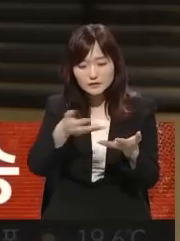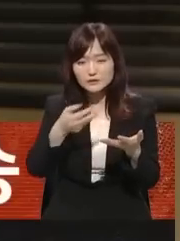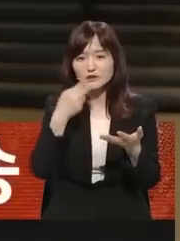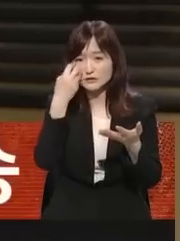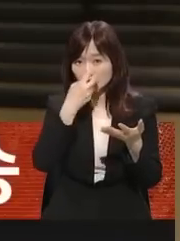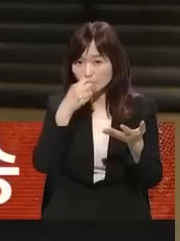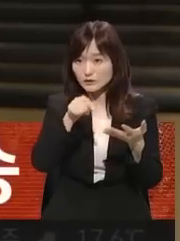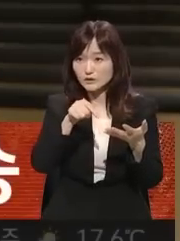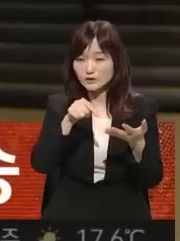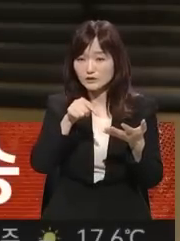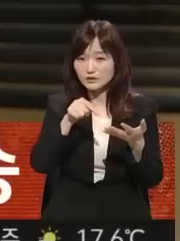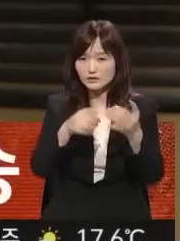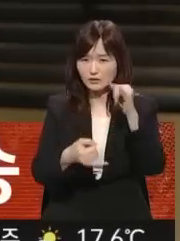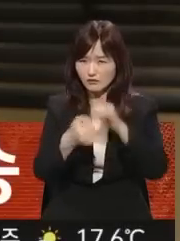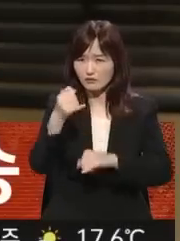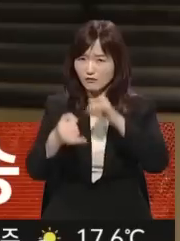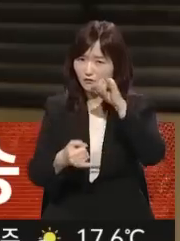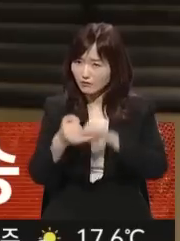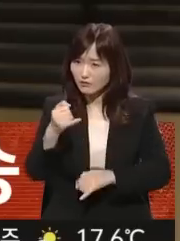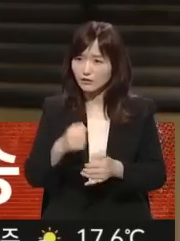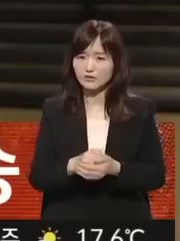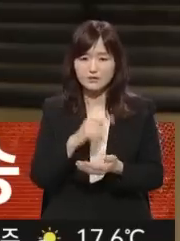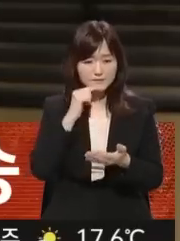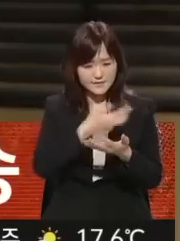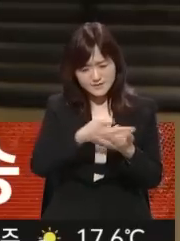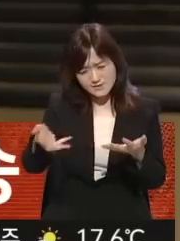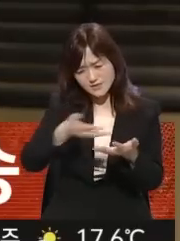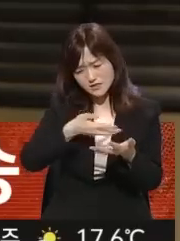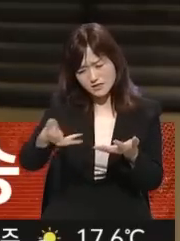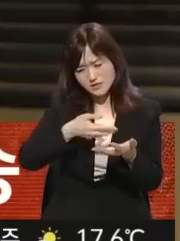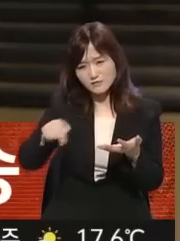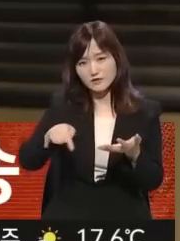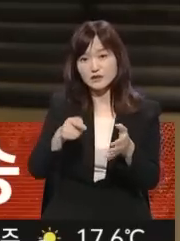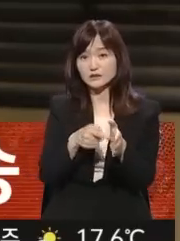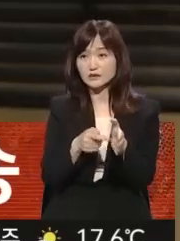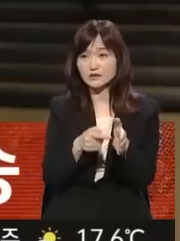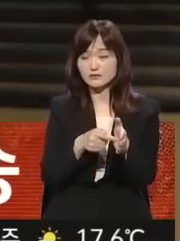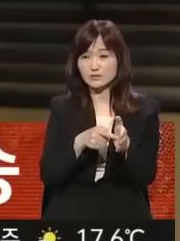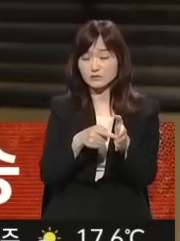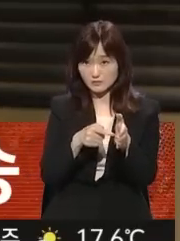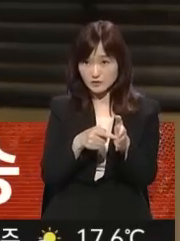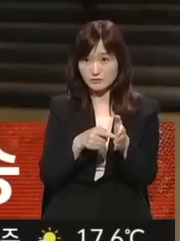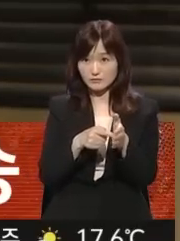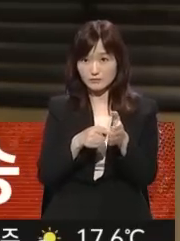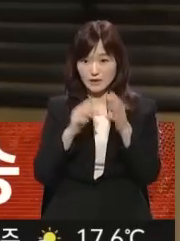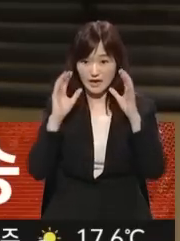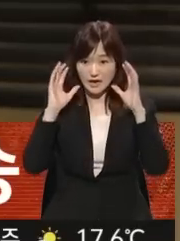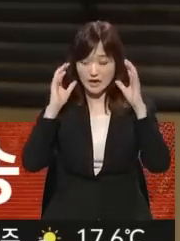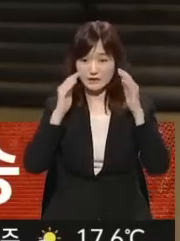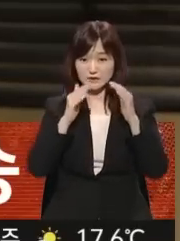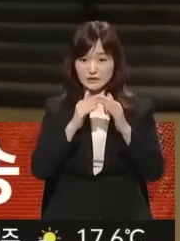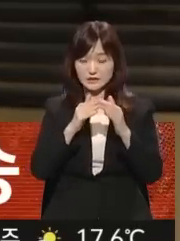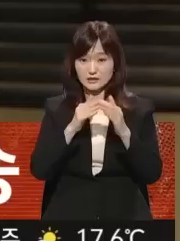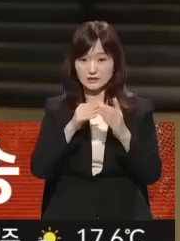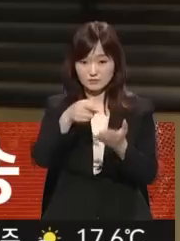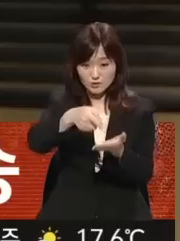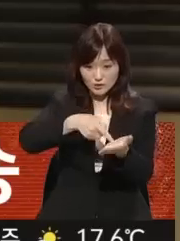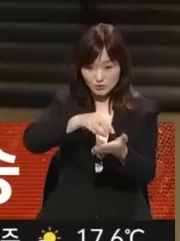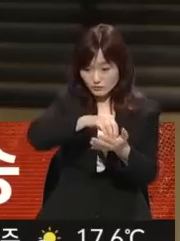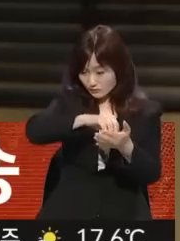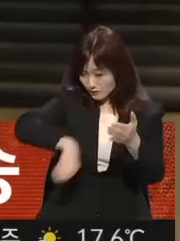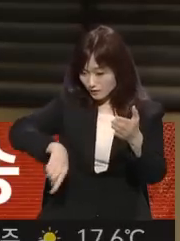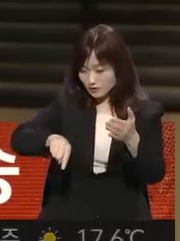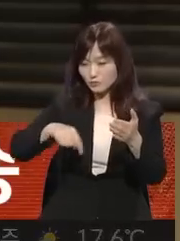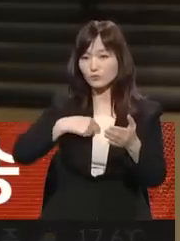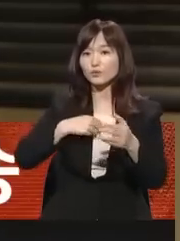그걸 제대로 이행하지 않았고 대량 출혈이 시작됐으면 긴급하게 자궁 적출수를 시행을 하거나 본인들이 감당이 안 되면